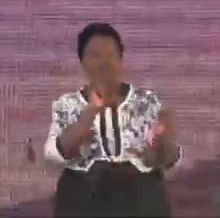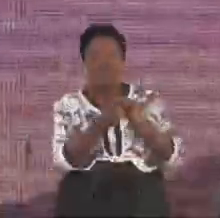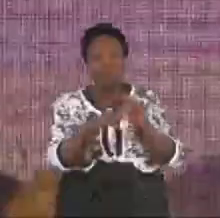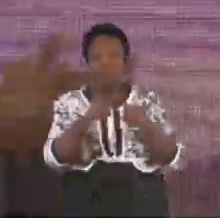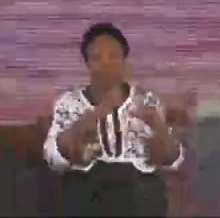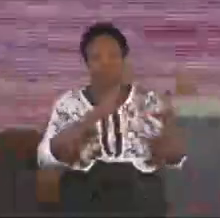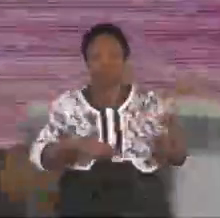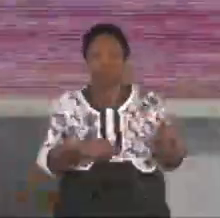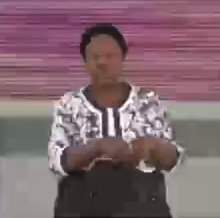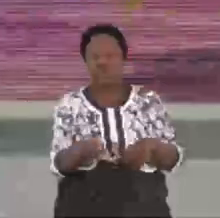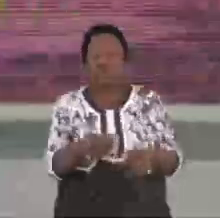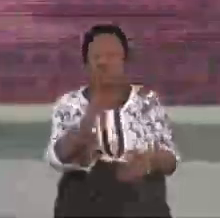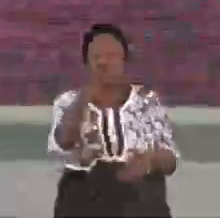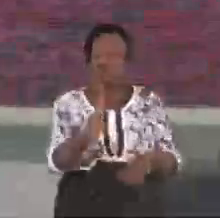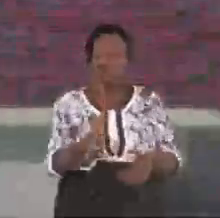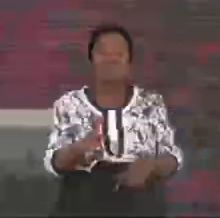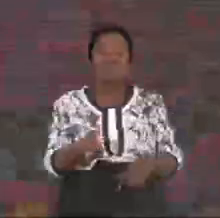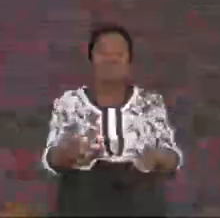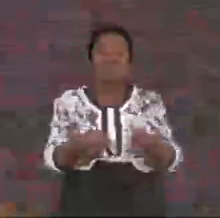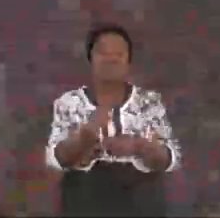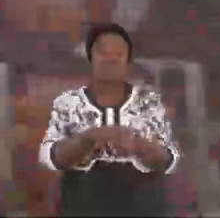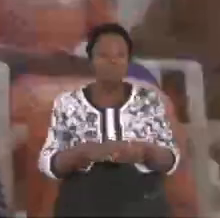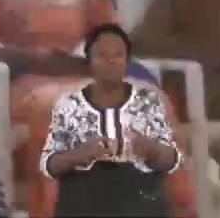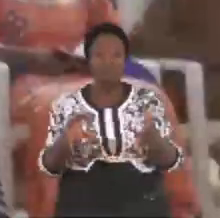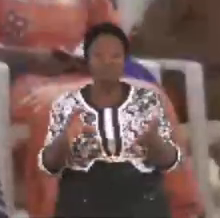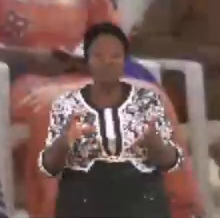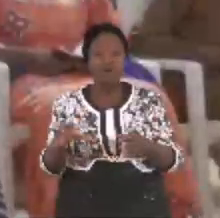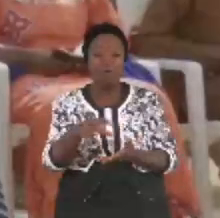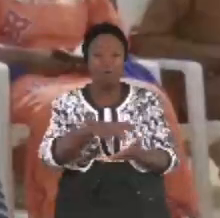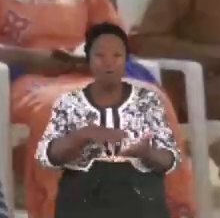au Seigneur leur Dieu. Comme vous comparez